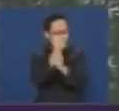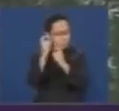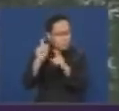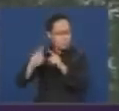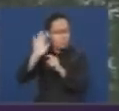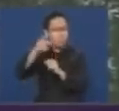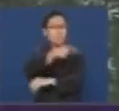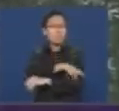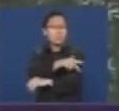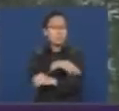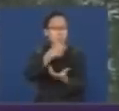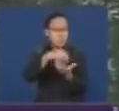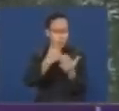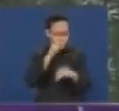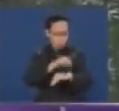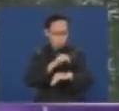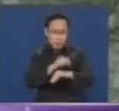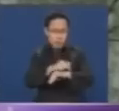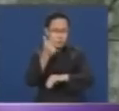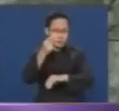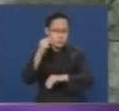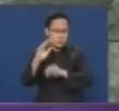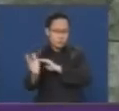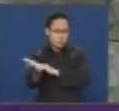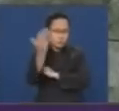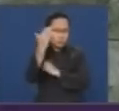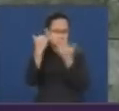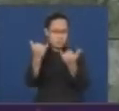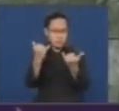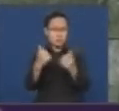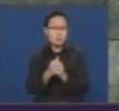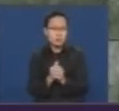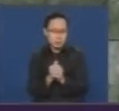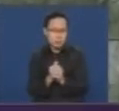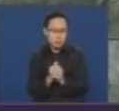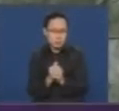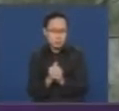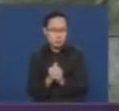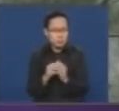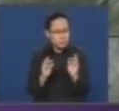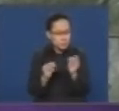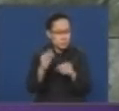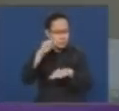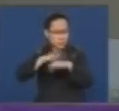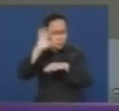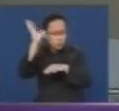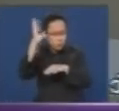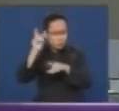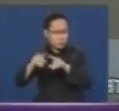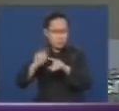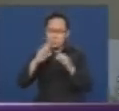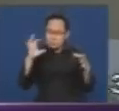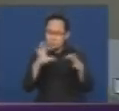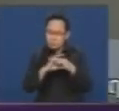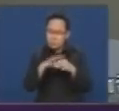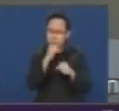ภูเก็ตเปิดเผยนะคะว่าเมื่อเวลา 11:00นสำนักงานป้องกันและบรรเทาสาธารณภัยจังหวัดภูเก็ตสถานีอุตุนิยมวิทยาและหน่วยงาน